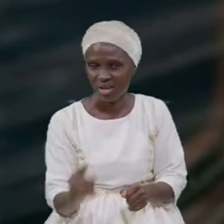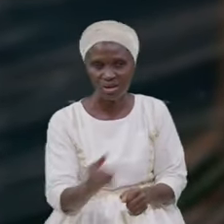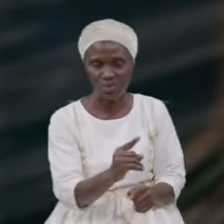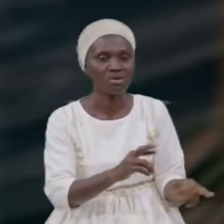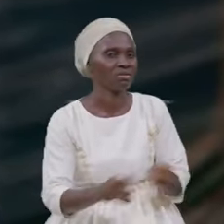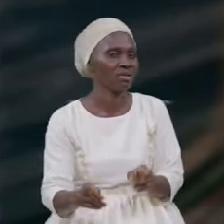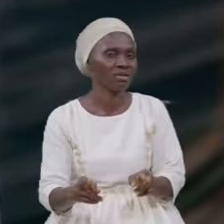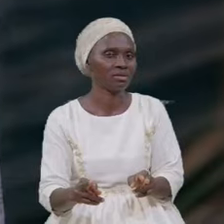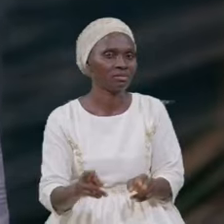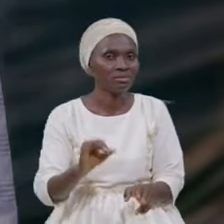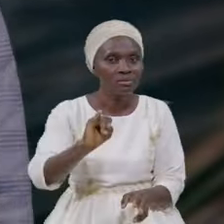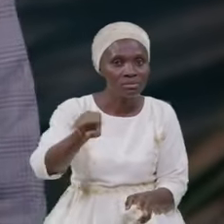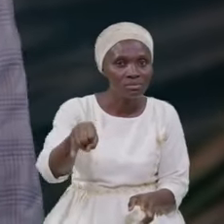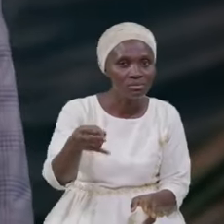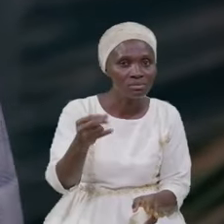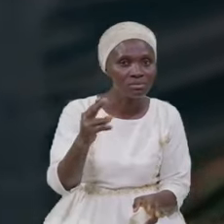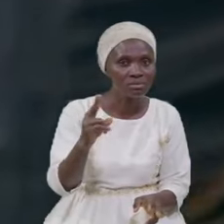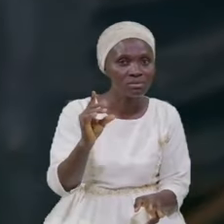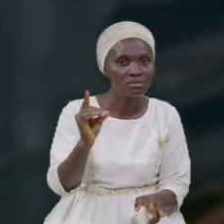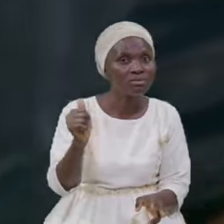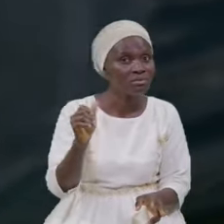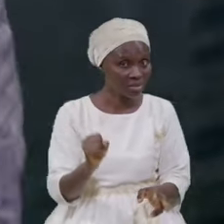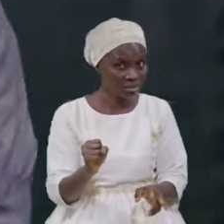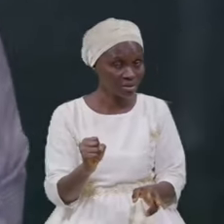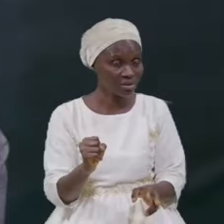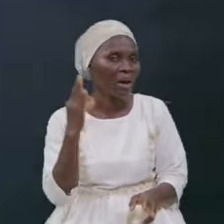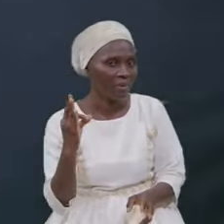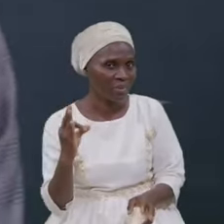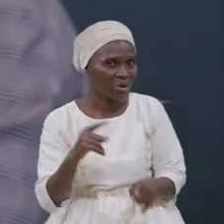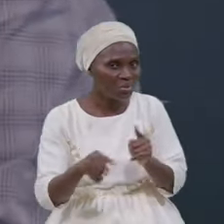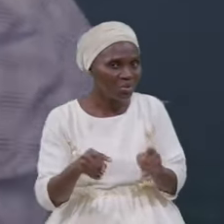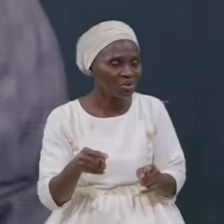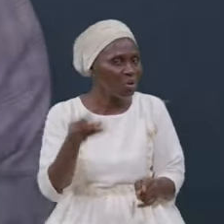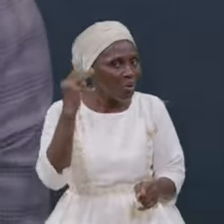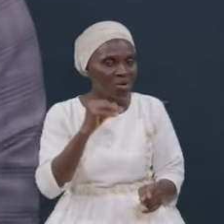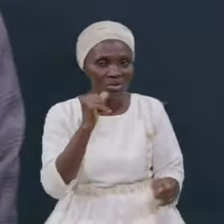Judas Iscariot a prêché. Mais il n'était pas prêt. Il y a des gens,